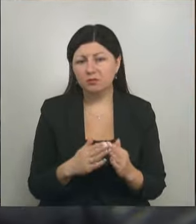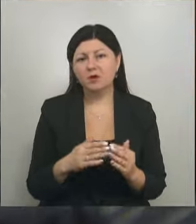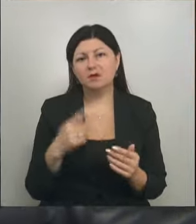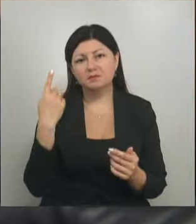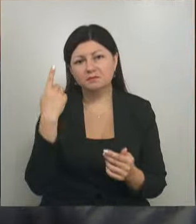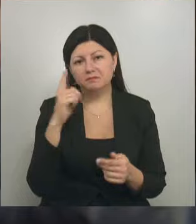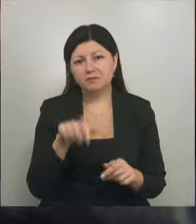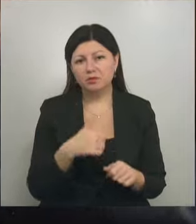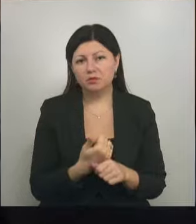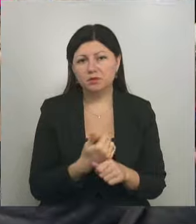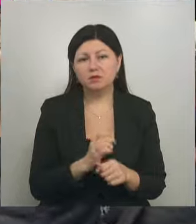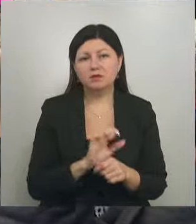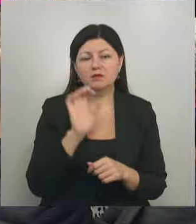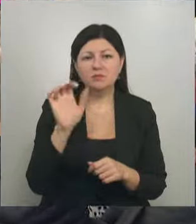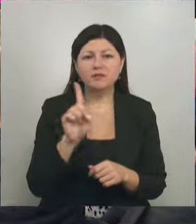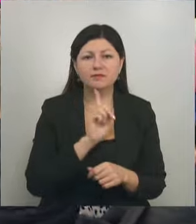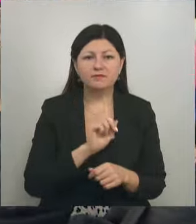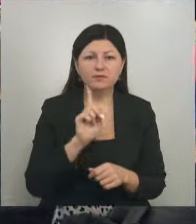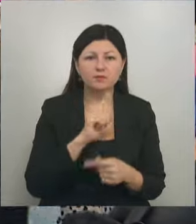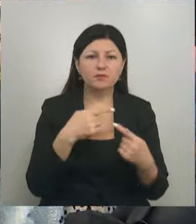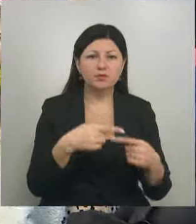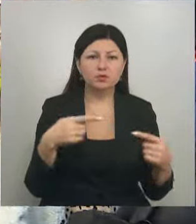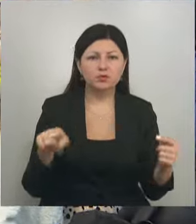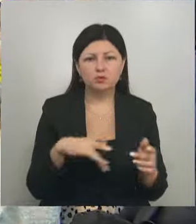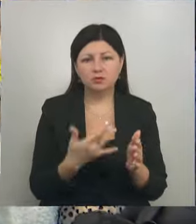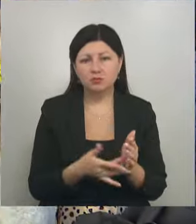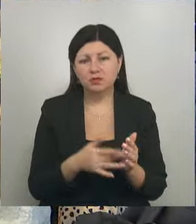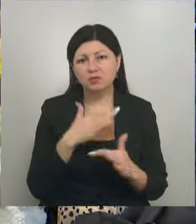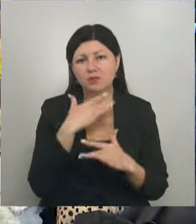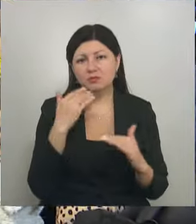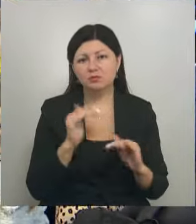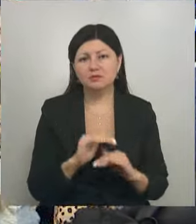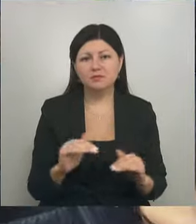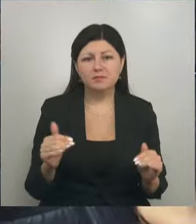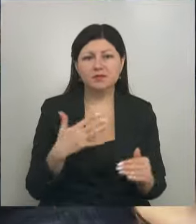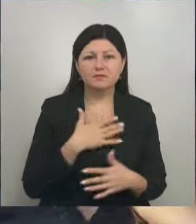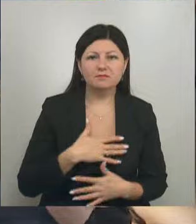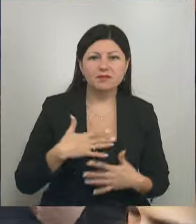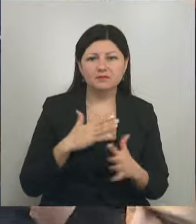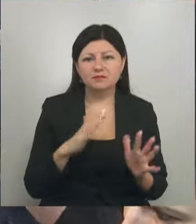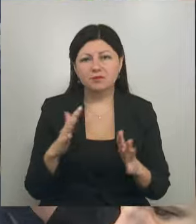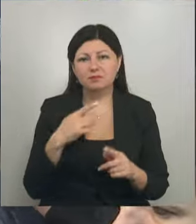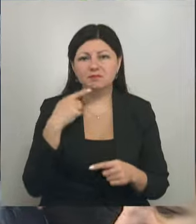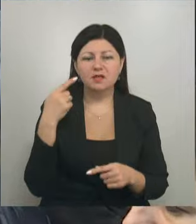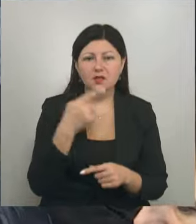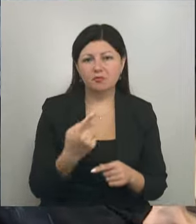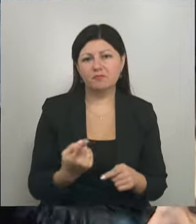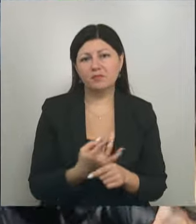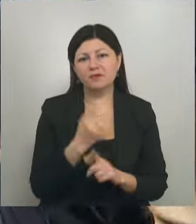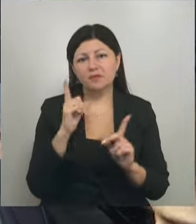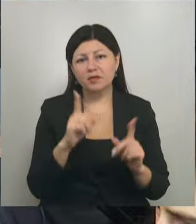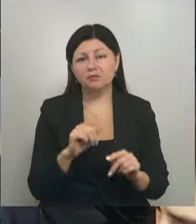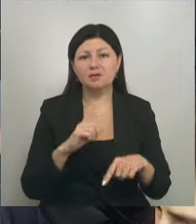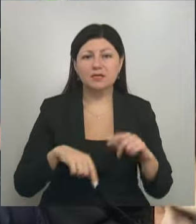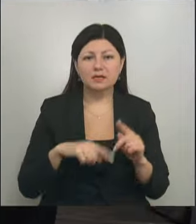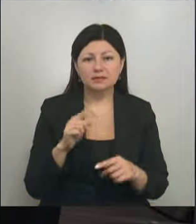появилась возможность отправить их на время в другие субъекты. Для многих ребят событие волнительное. Едут так далеко впервые. Родители